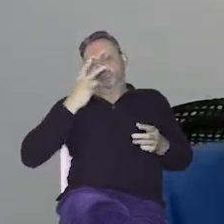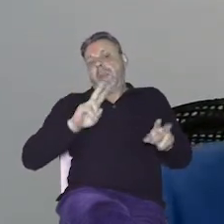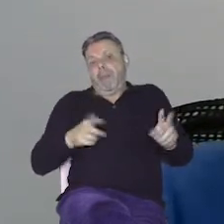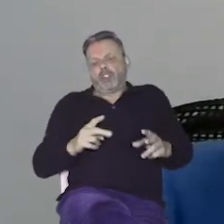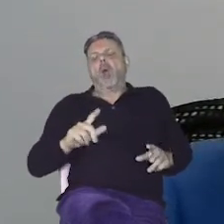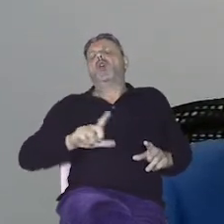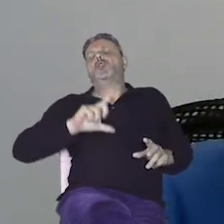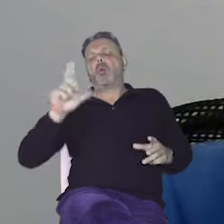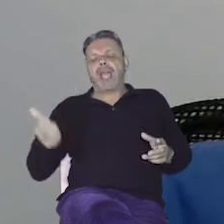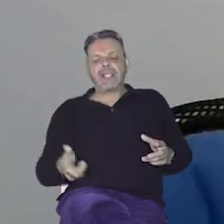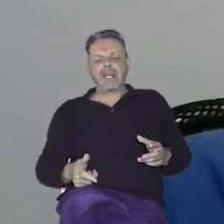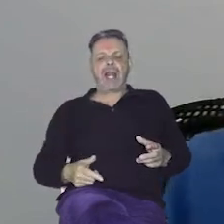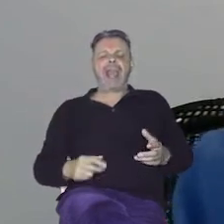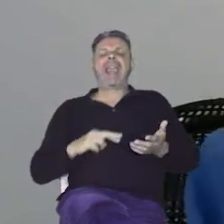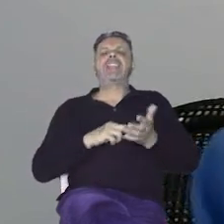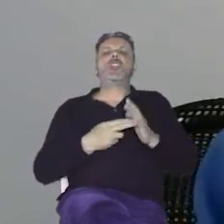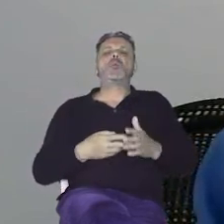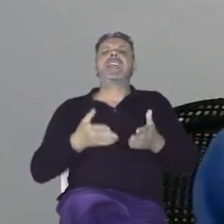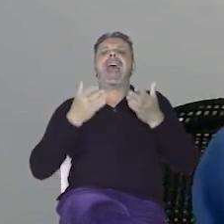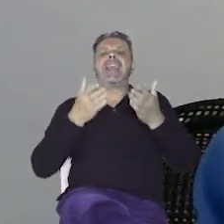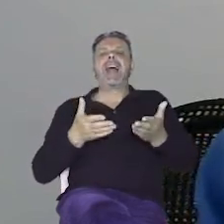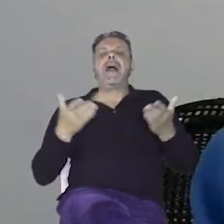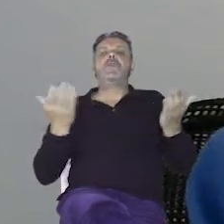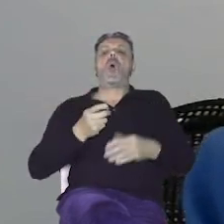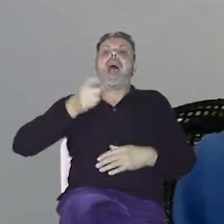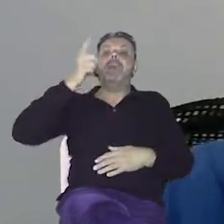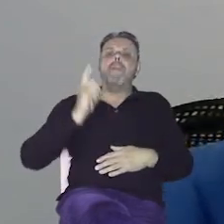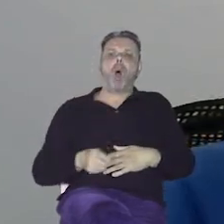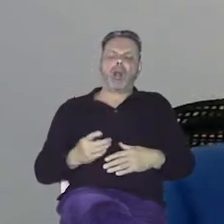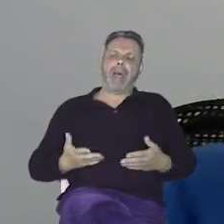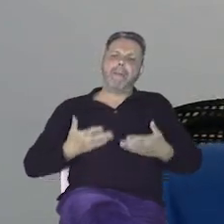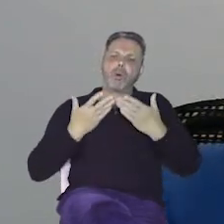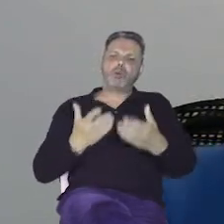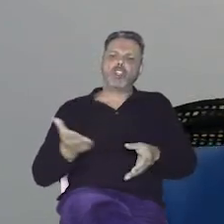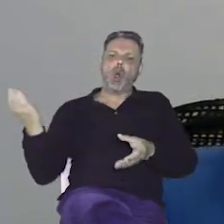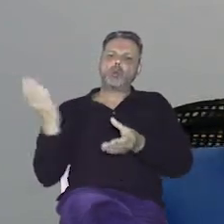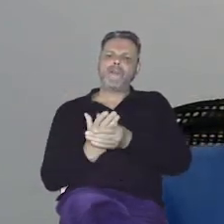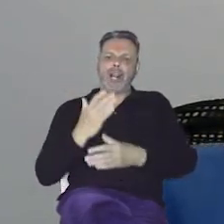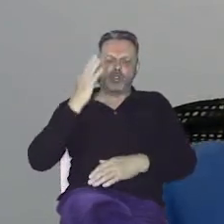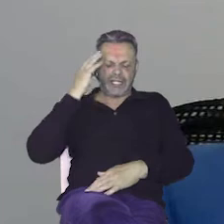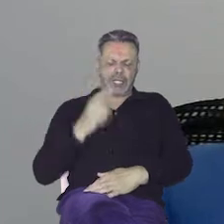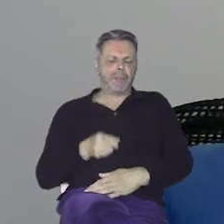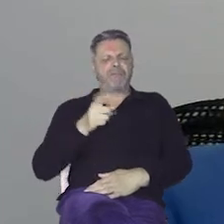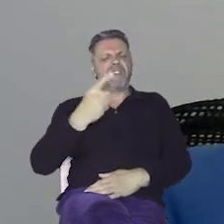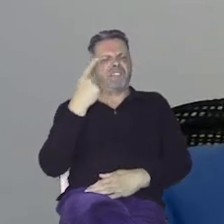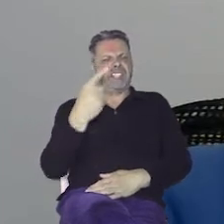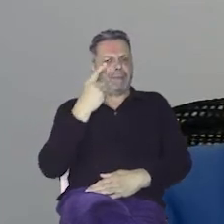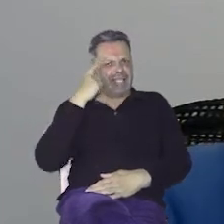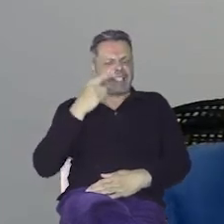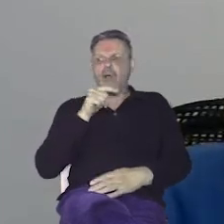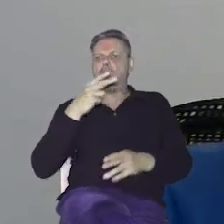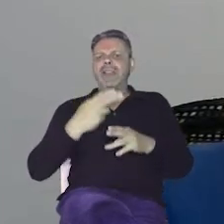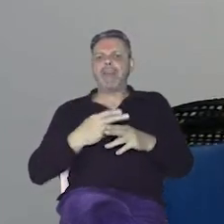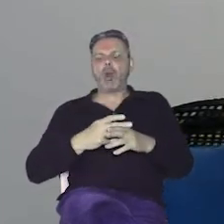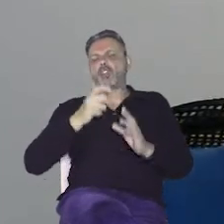je institucija ta koja mora pružiti odgovarajuću skrb. I sami znate, kada imate bolesnog